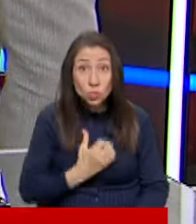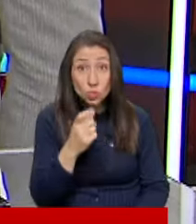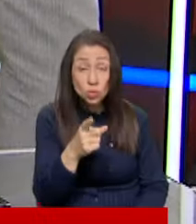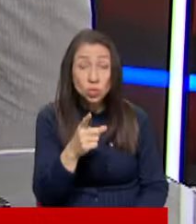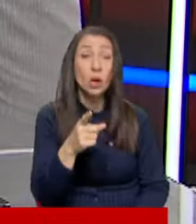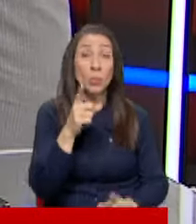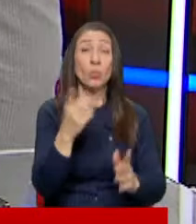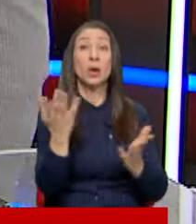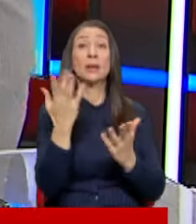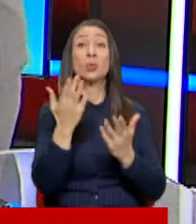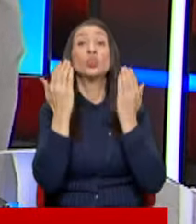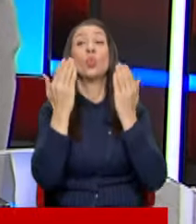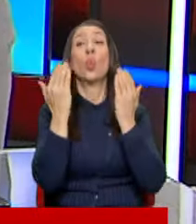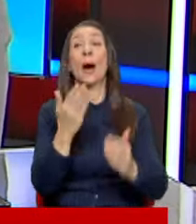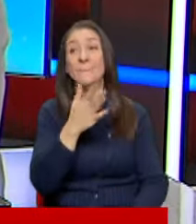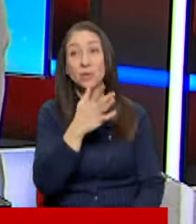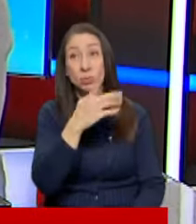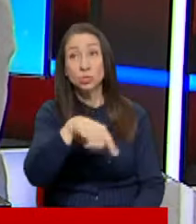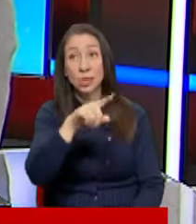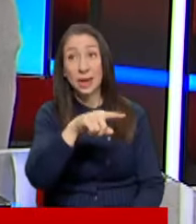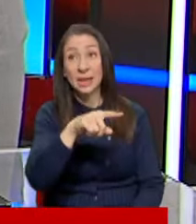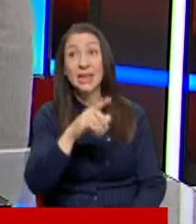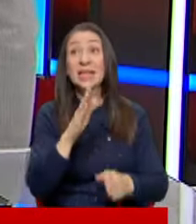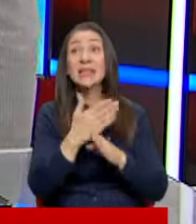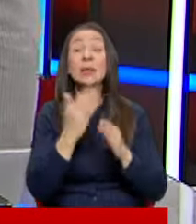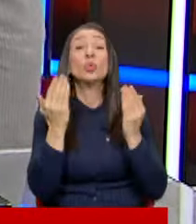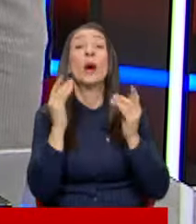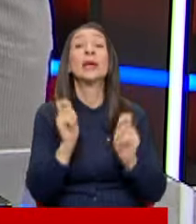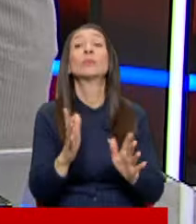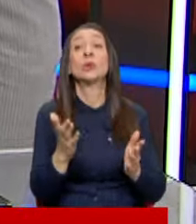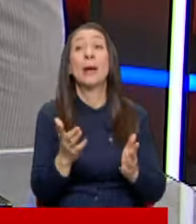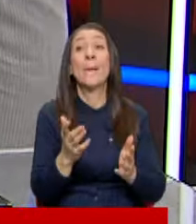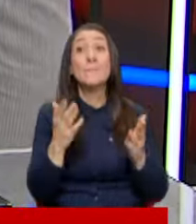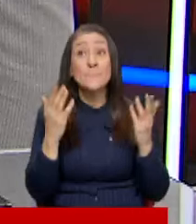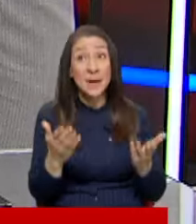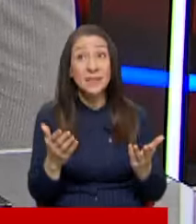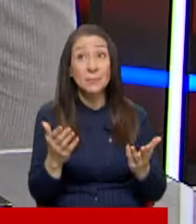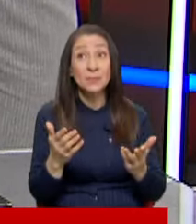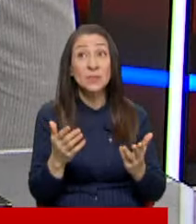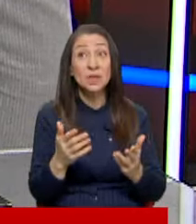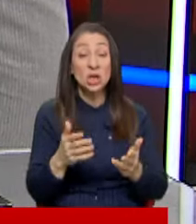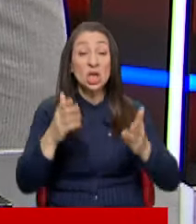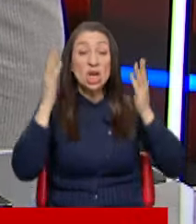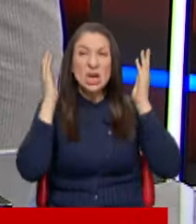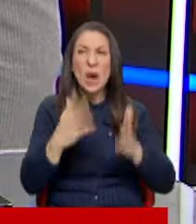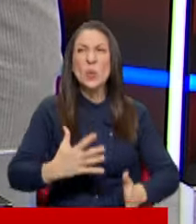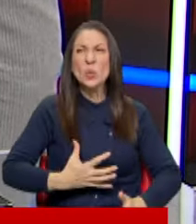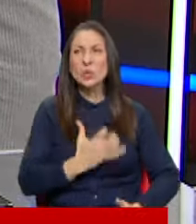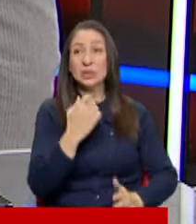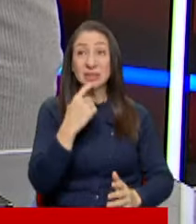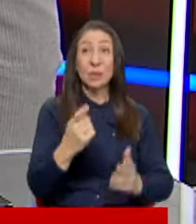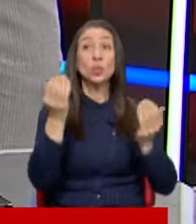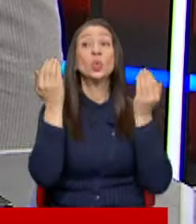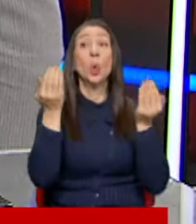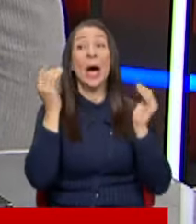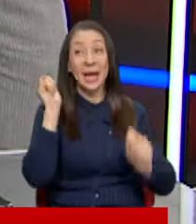madem bu kadar dua etmeyi biliyor Bunlar niye dua etmiyorlar Madem kahrı perişan etsin diye